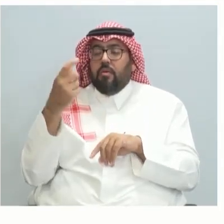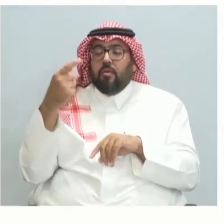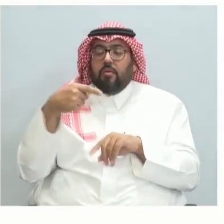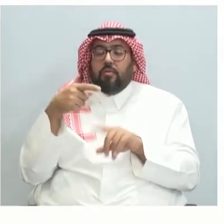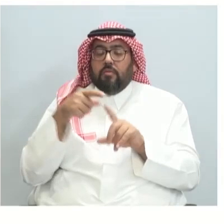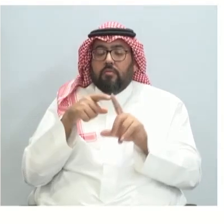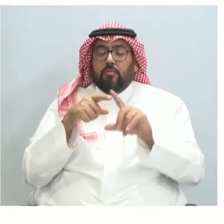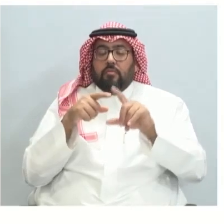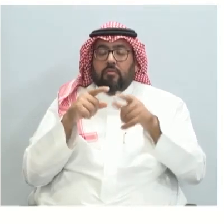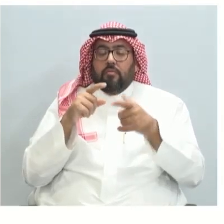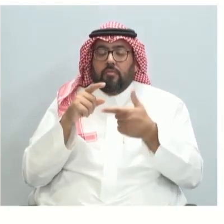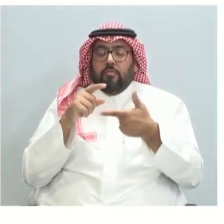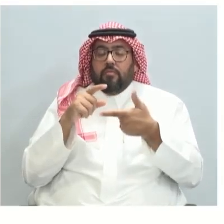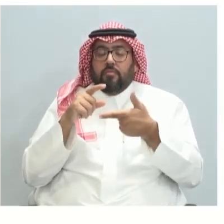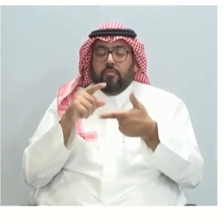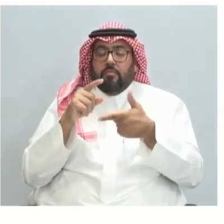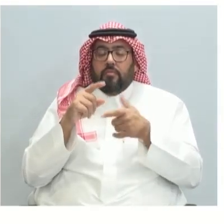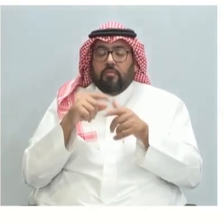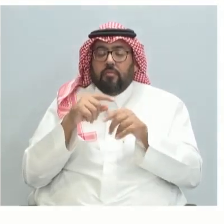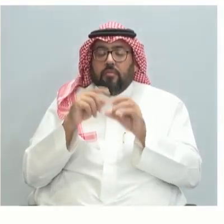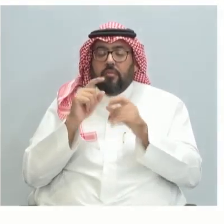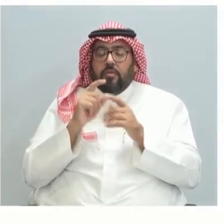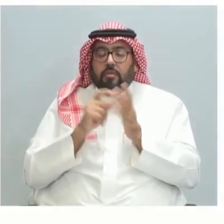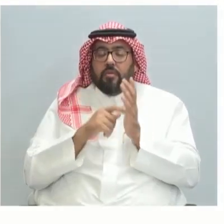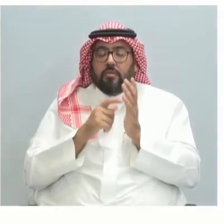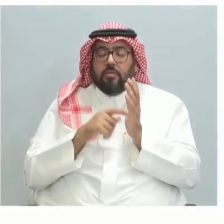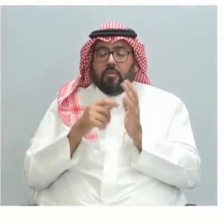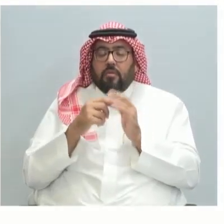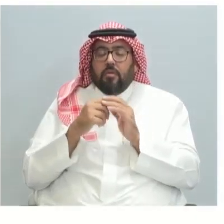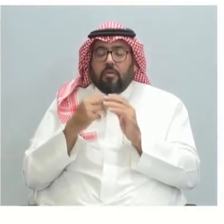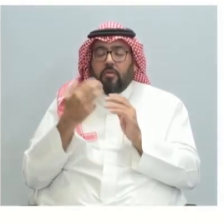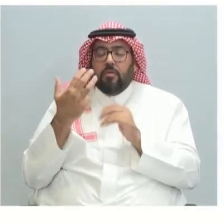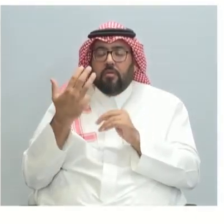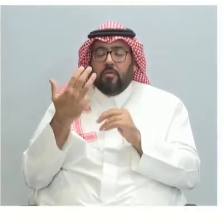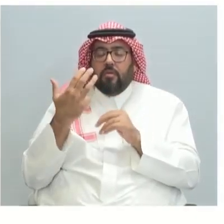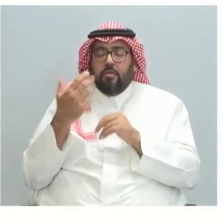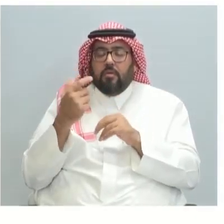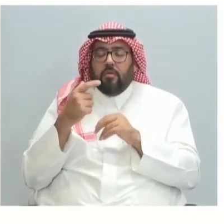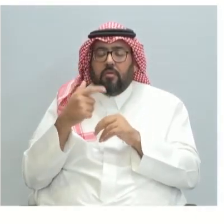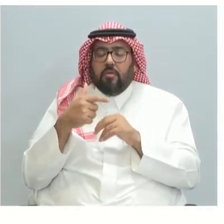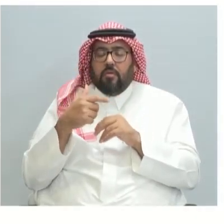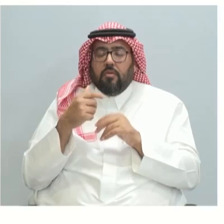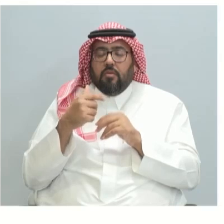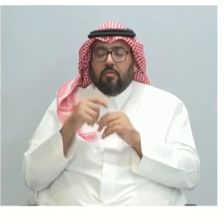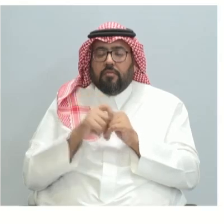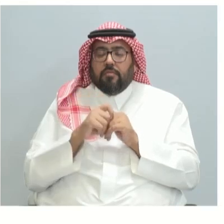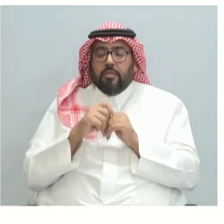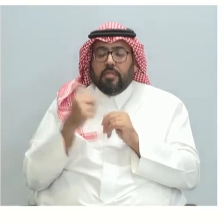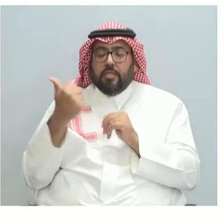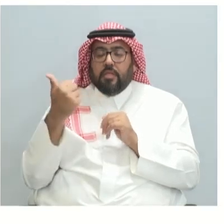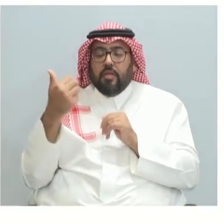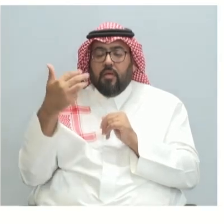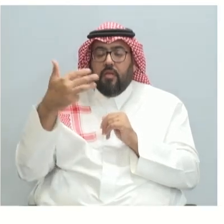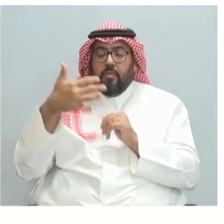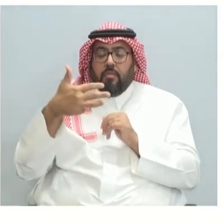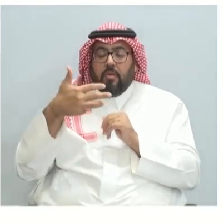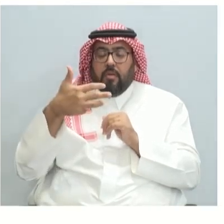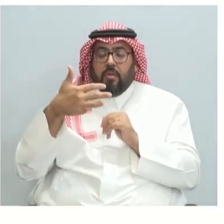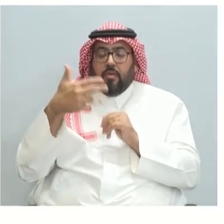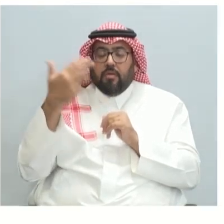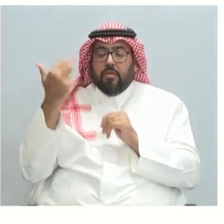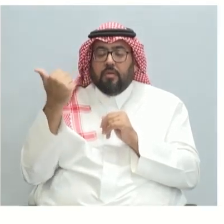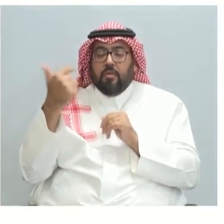البنزين 91 بنسبه 86 في المئه الان لدينا بنزين 95